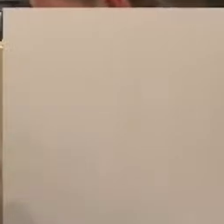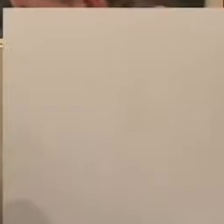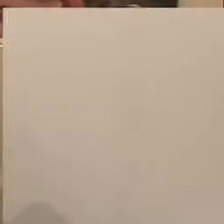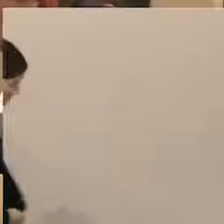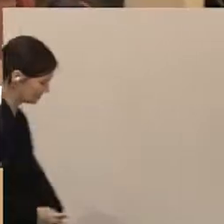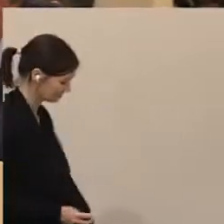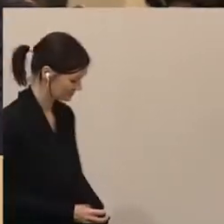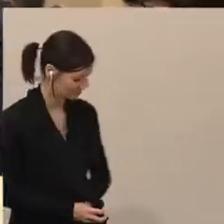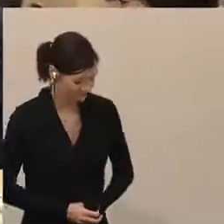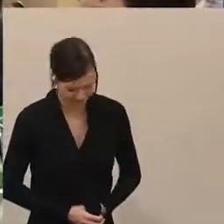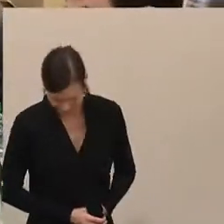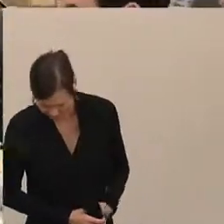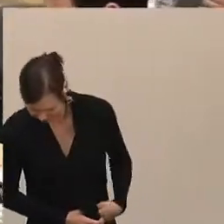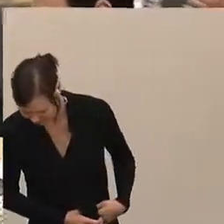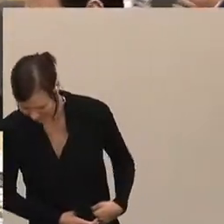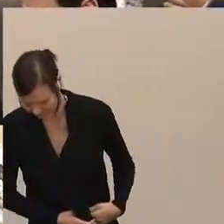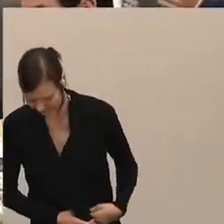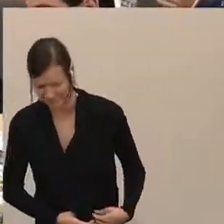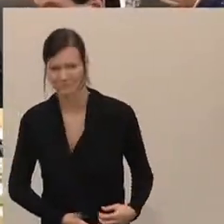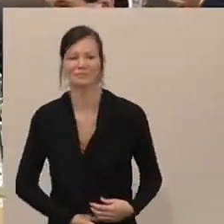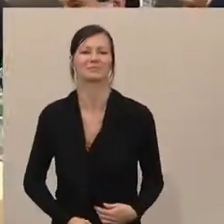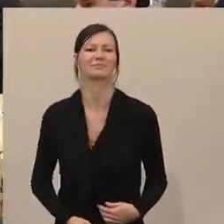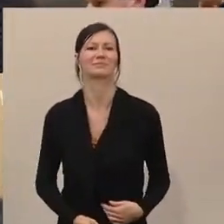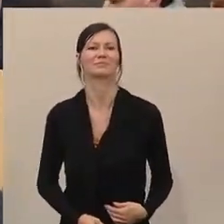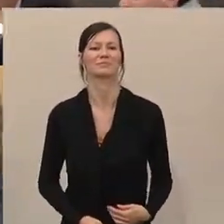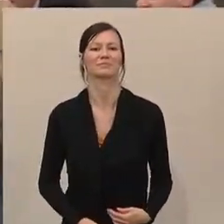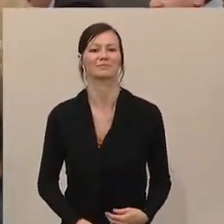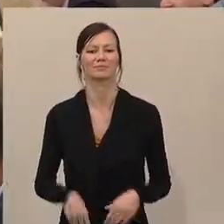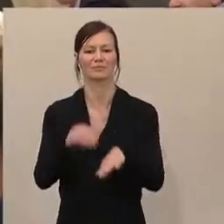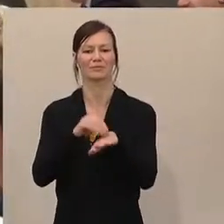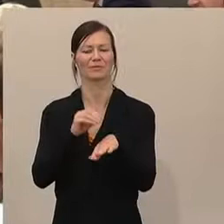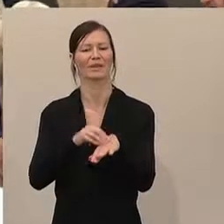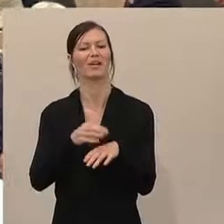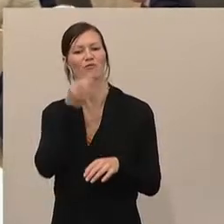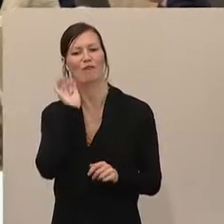beschädigt und auch die Wirtschafts- und Korruptionsstaatsanwaltschaft sei ins Zwielicht geraten, so